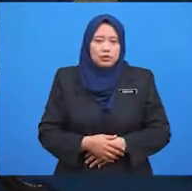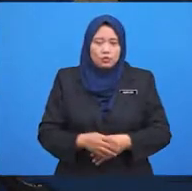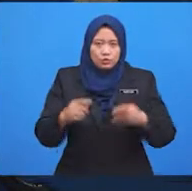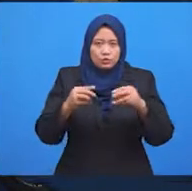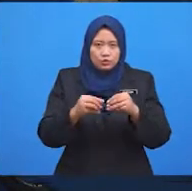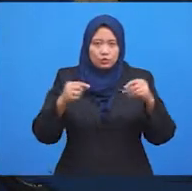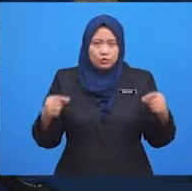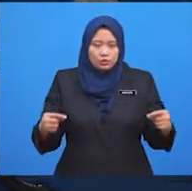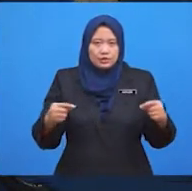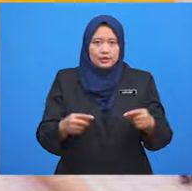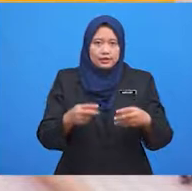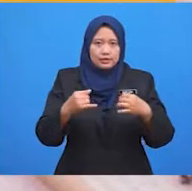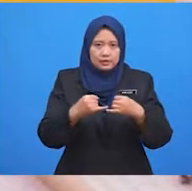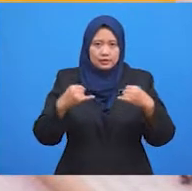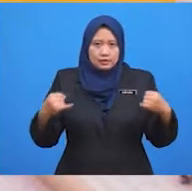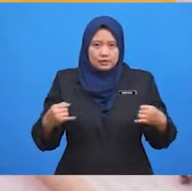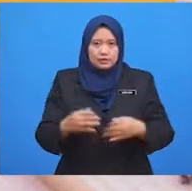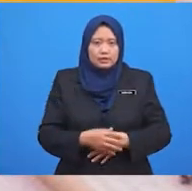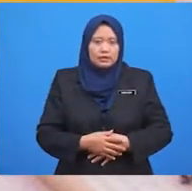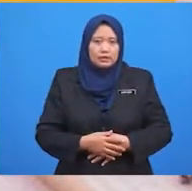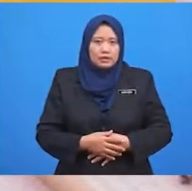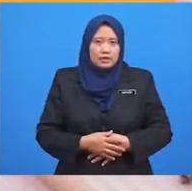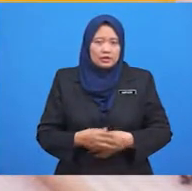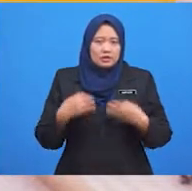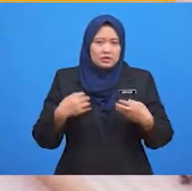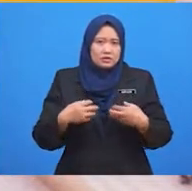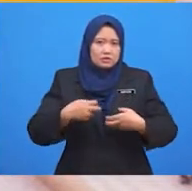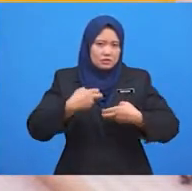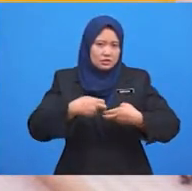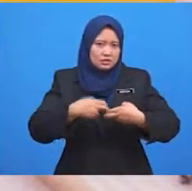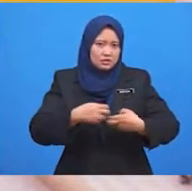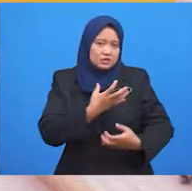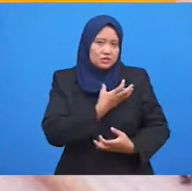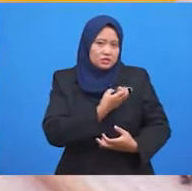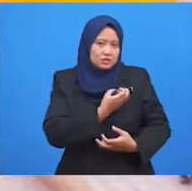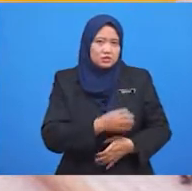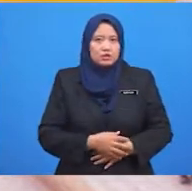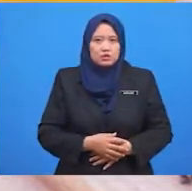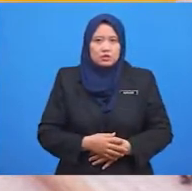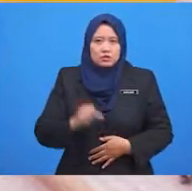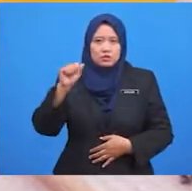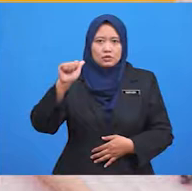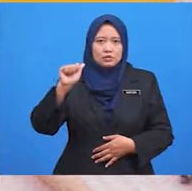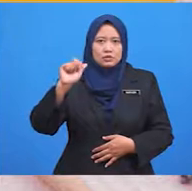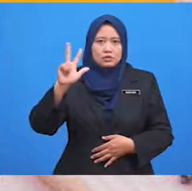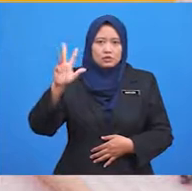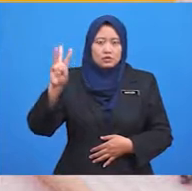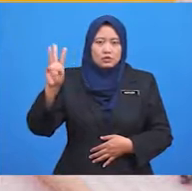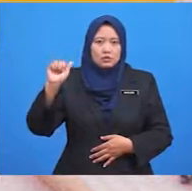rawatan mikrokaren ialah masalah jantung, sawan, elakkan kawasan lubang